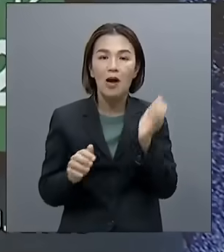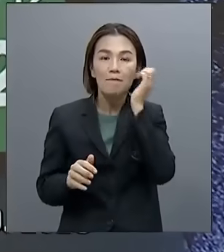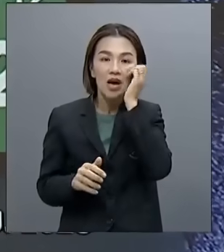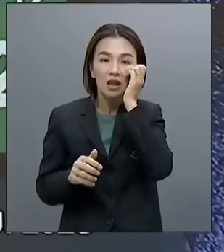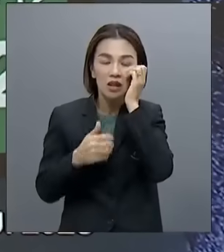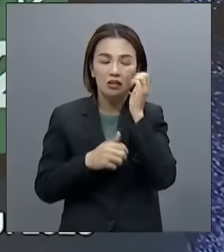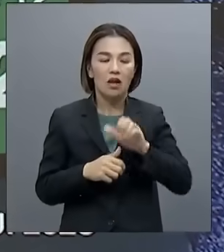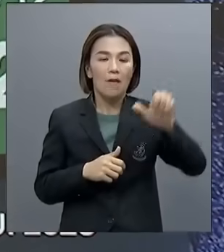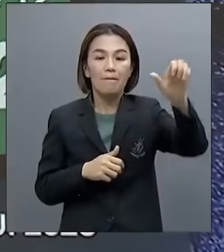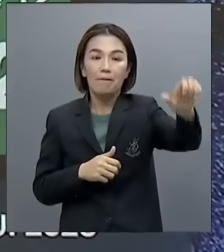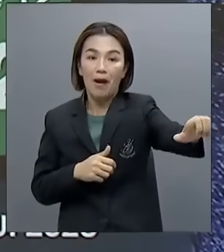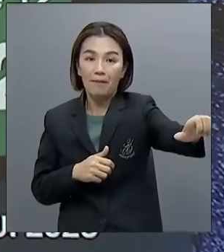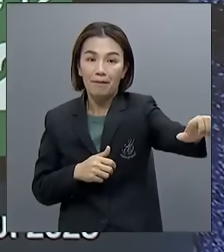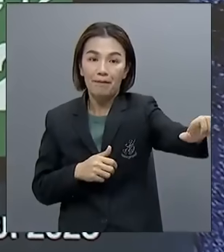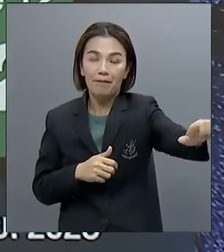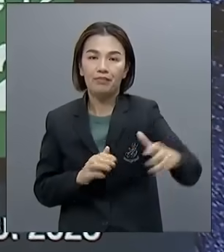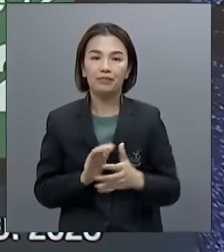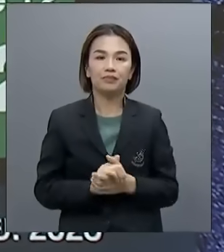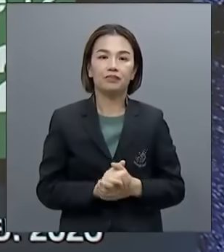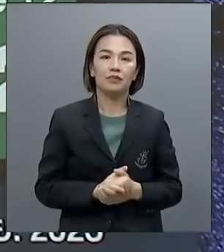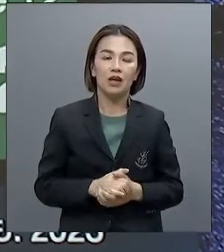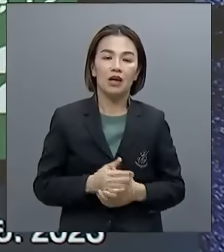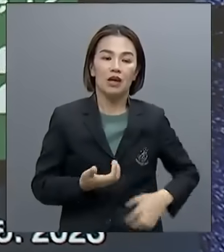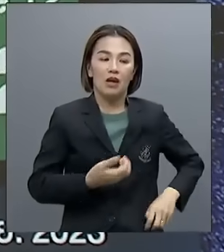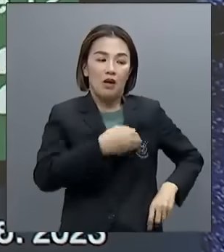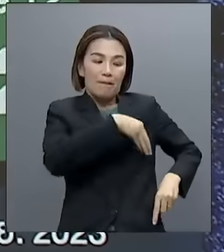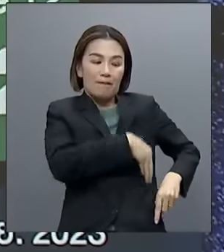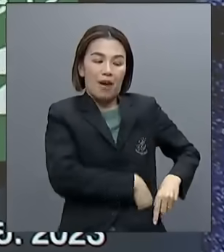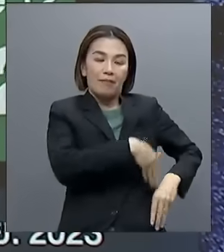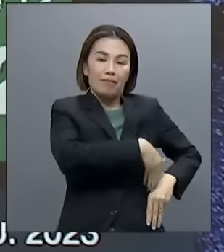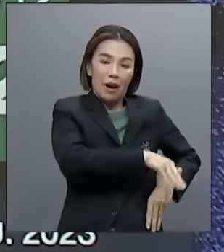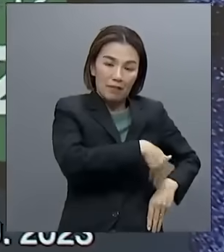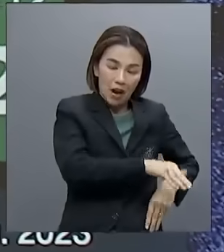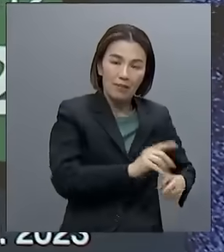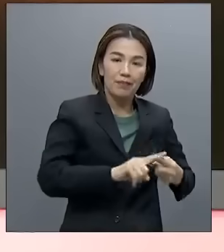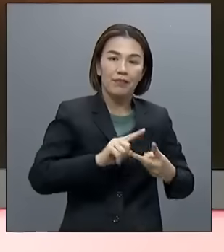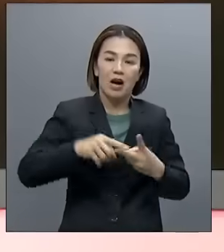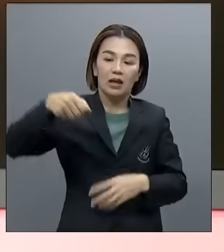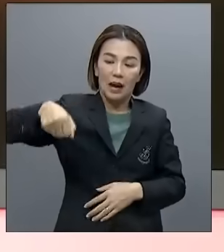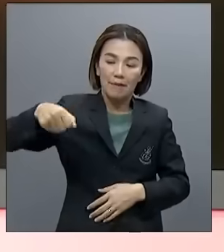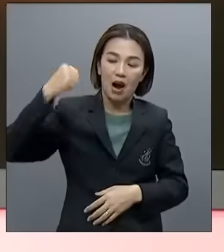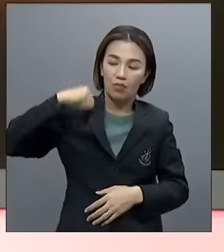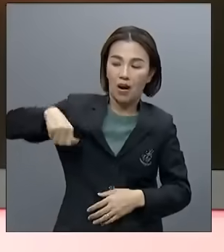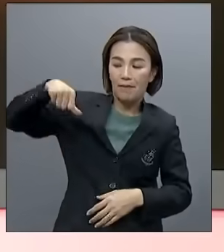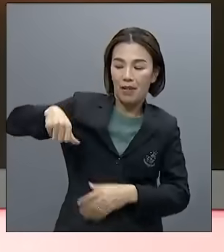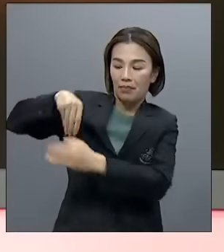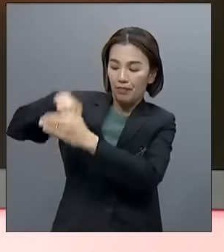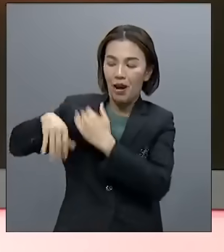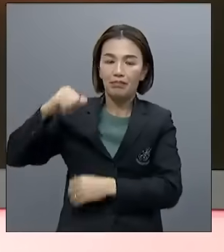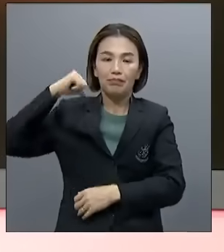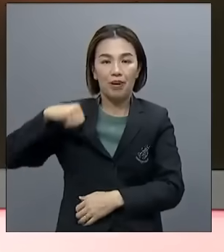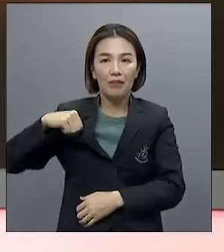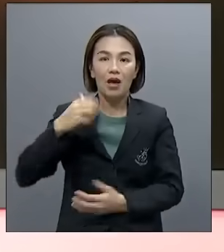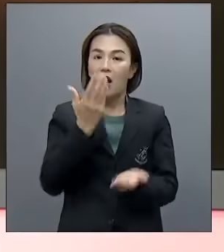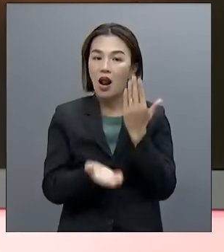างจากตัวนั่นก็คือการใส่เอาไว้ในเสื้อแจ็คเก็ตตัวนอกหรือว่าใส่เอาไว้ในกระเป๋าถือหรือว่ากระเป๋าสะพายค่ะโดย